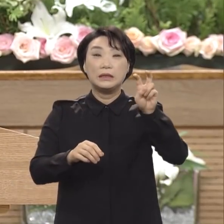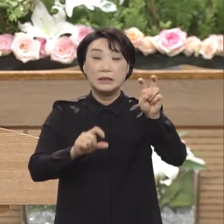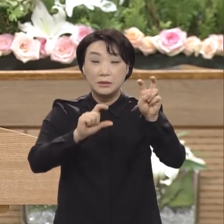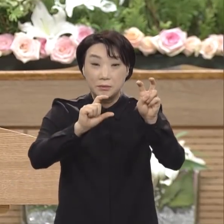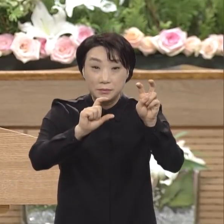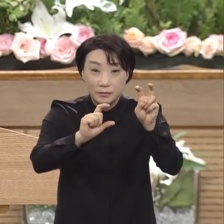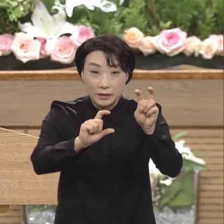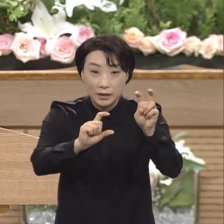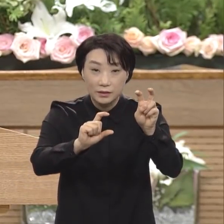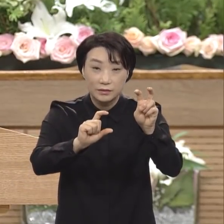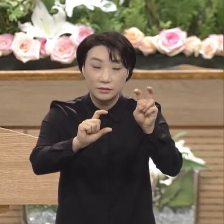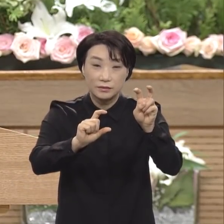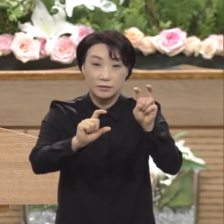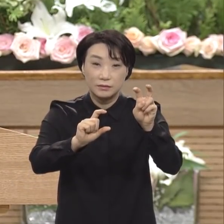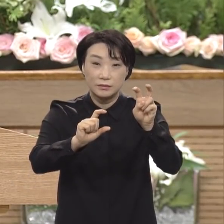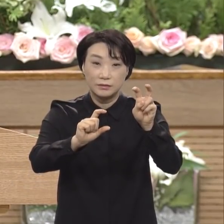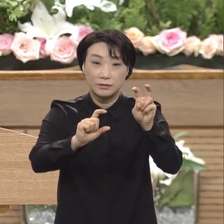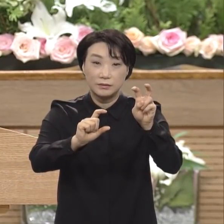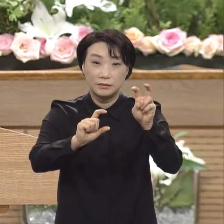20장